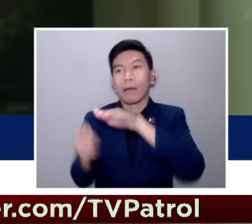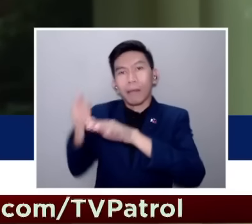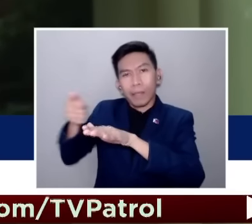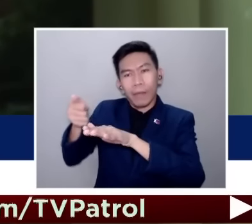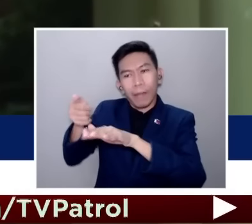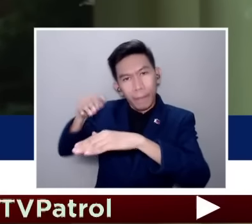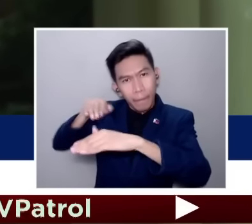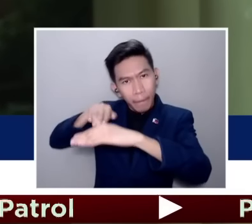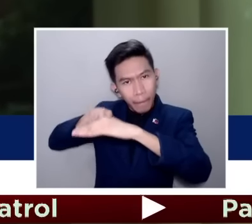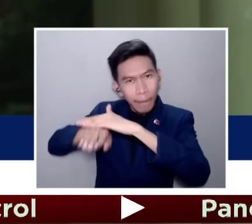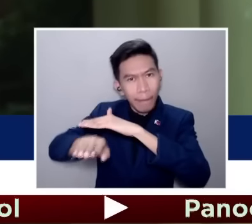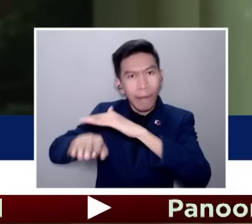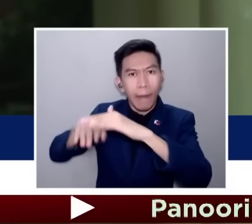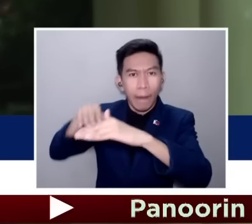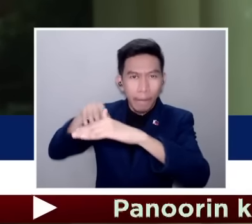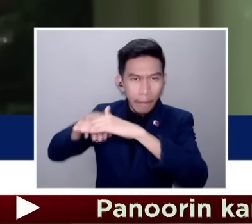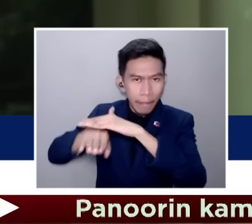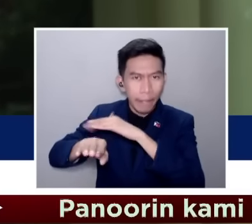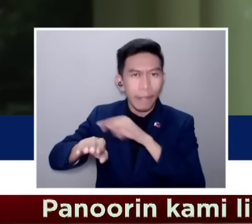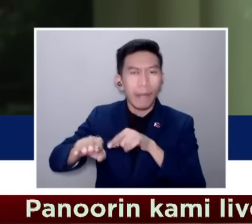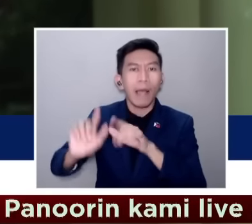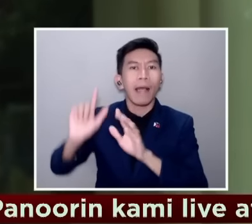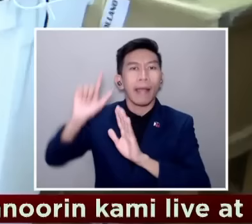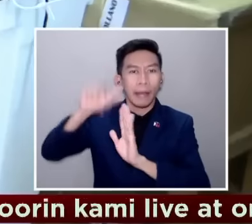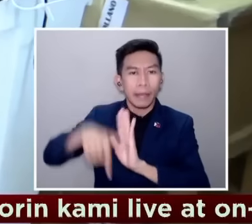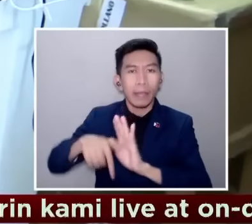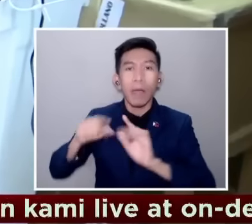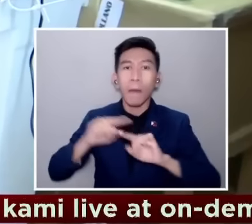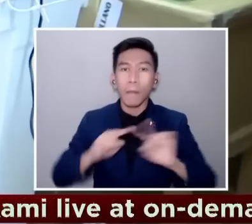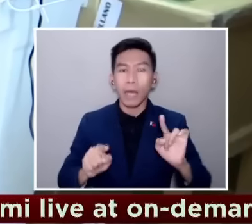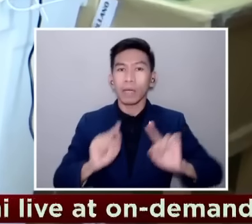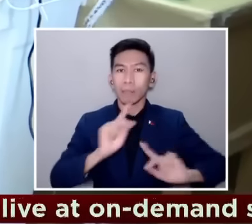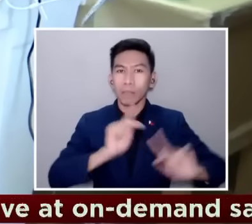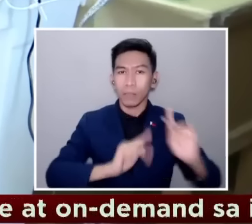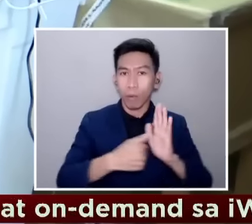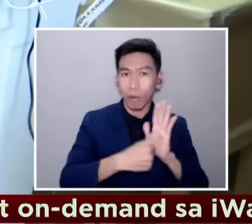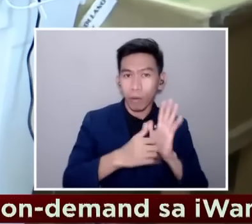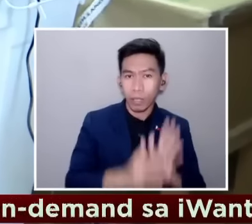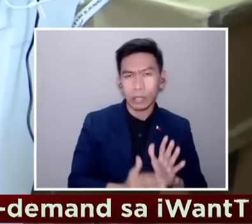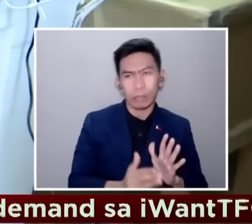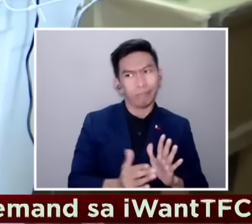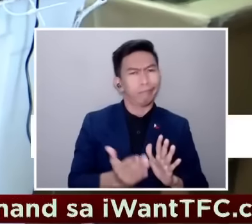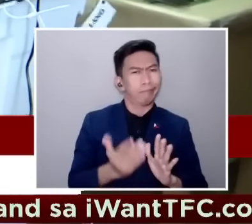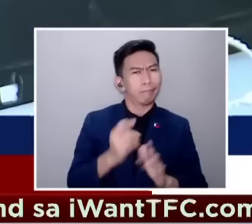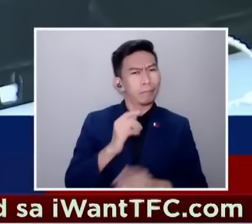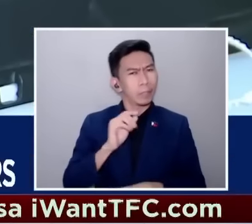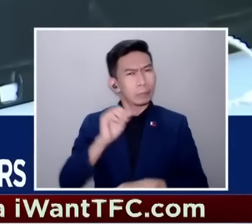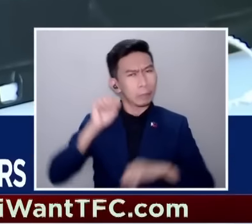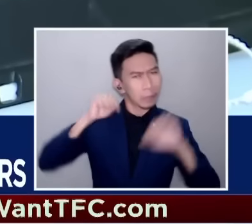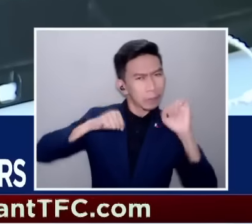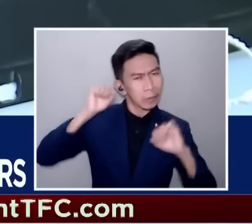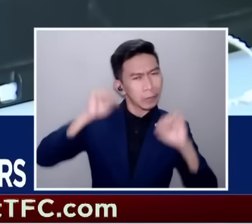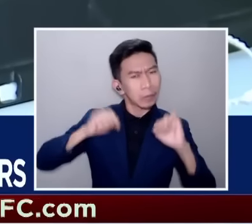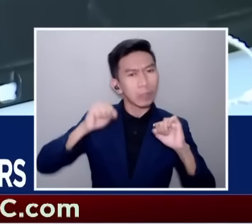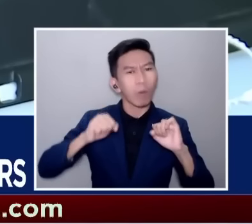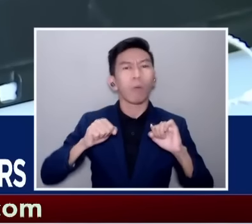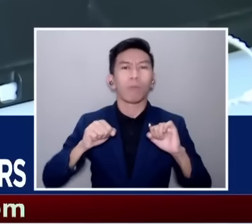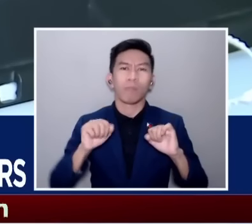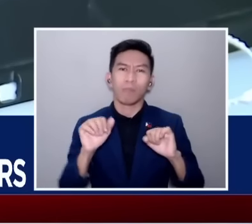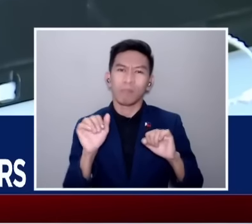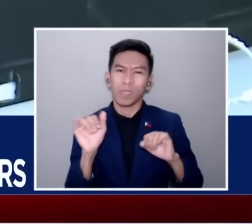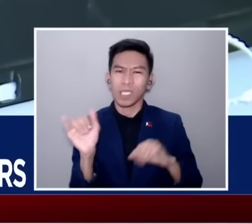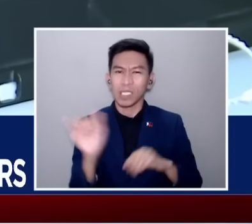trust issues dito, Henry, ang ilan sa ating mga botante ay parang masakit din ito sa damdamin ng ating teachers dahil